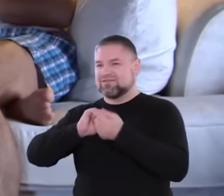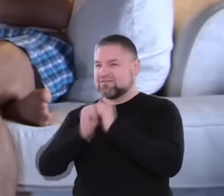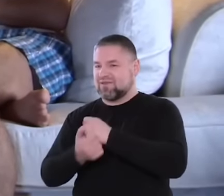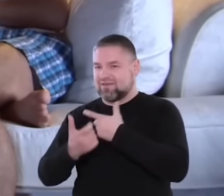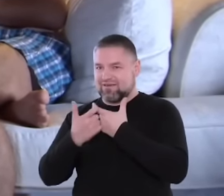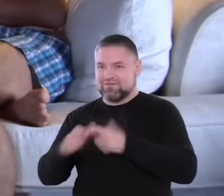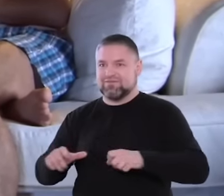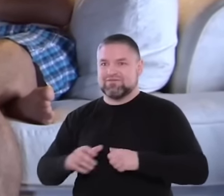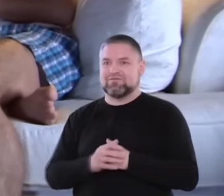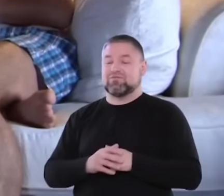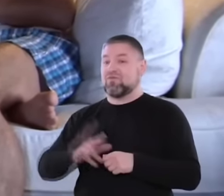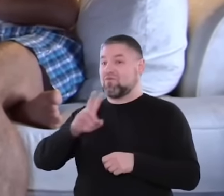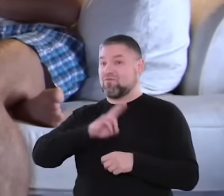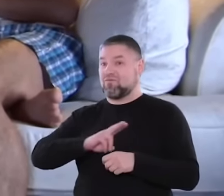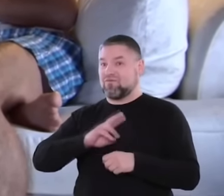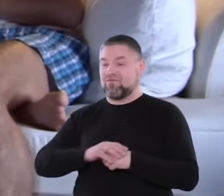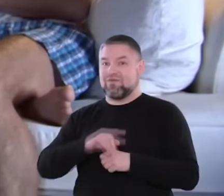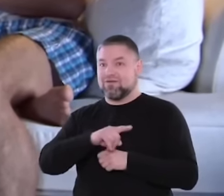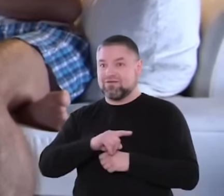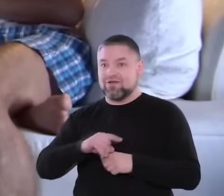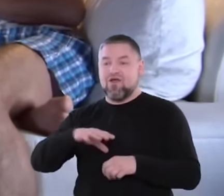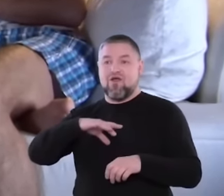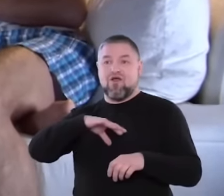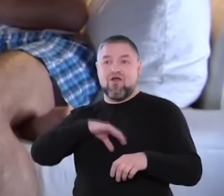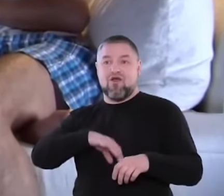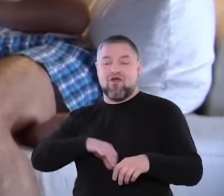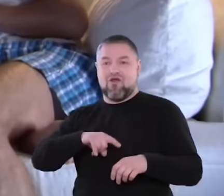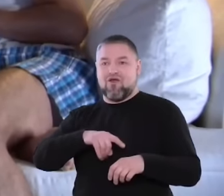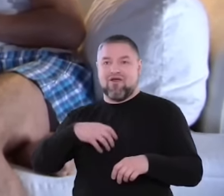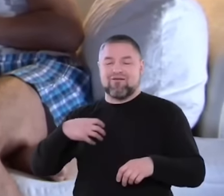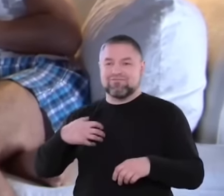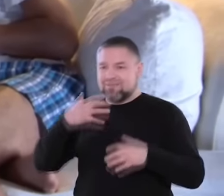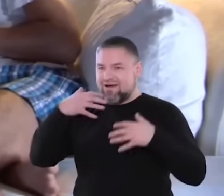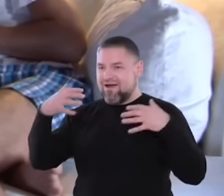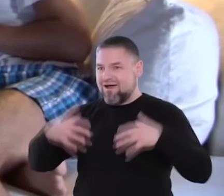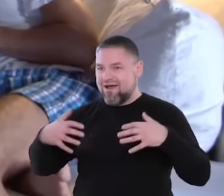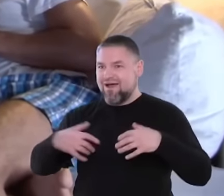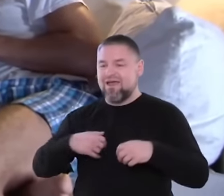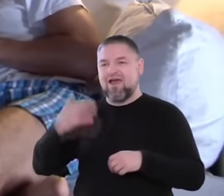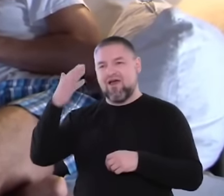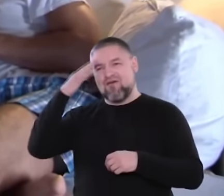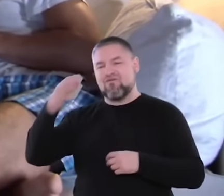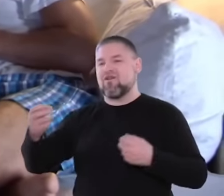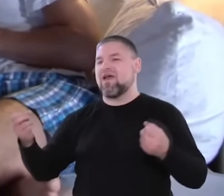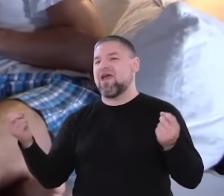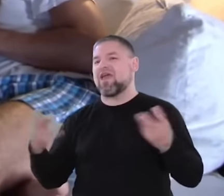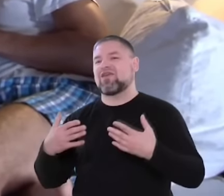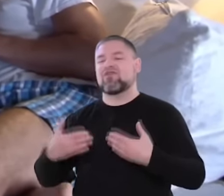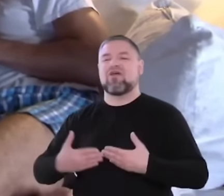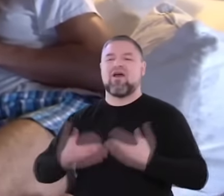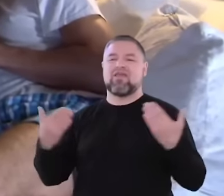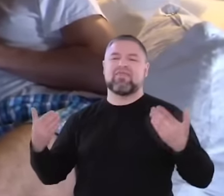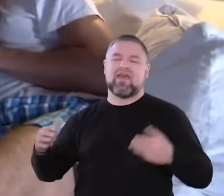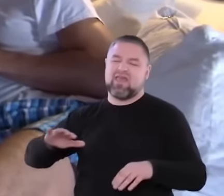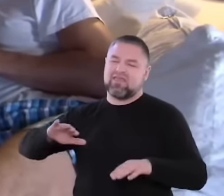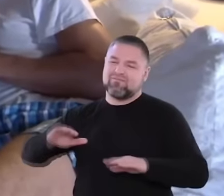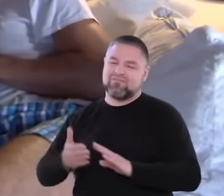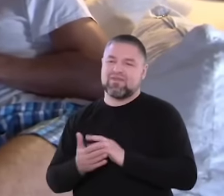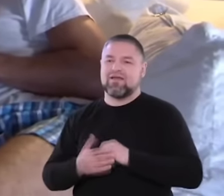zmieniać. No bardzo, dawno nie śmiałam się tak na komedii. No zawsze ci mówiłem, że bardziej wolę kino niż teatr. O, ty mój